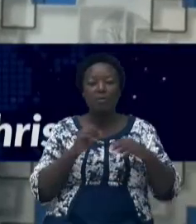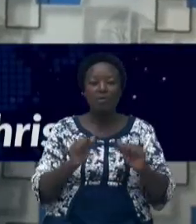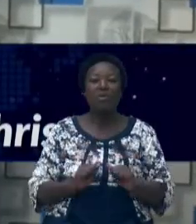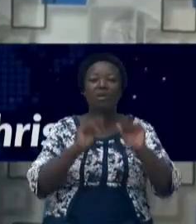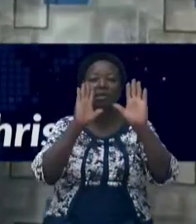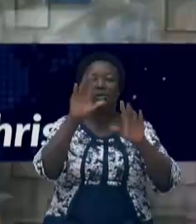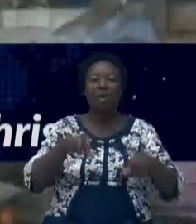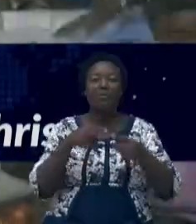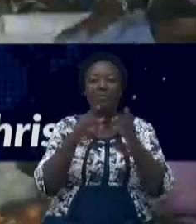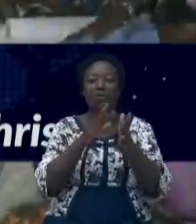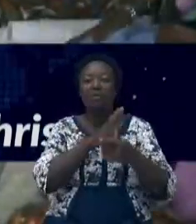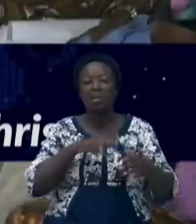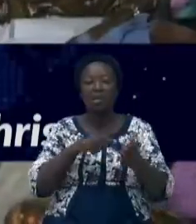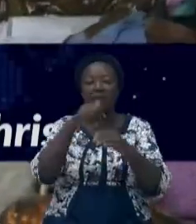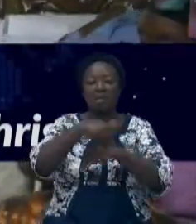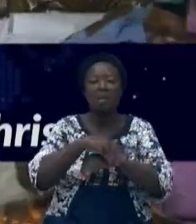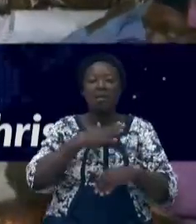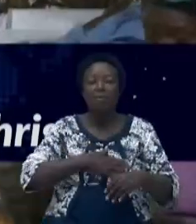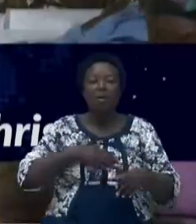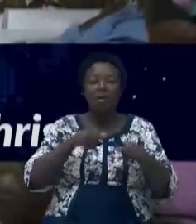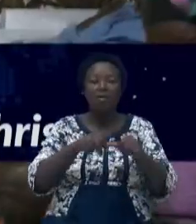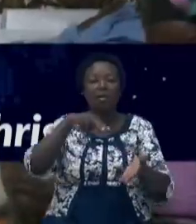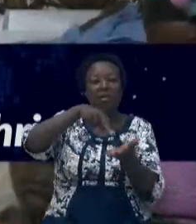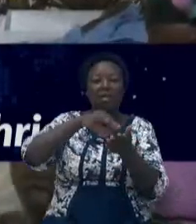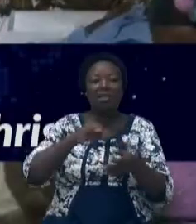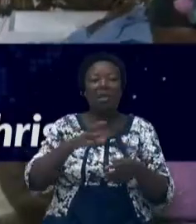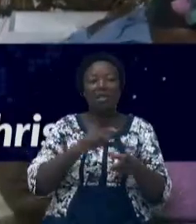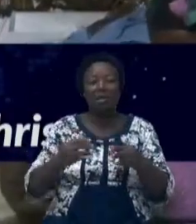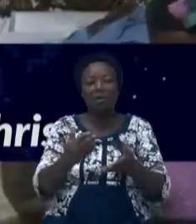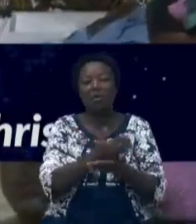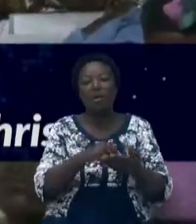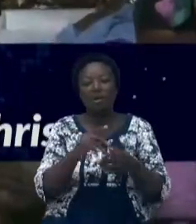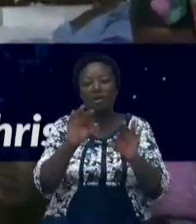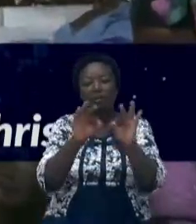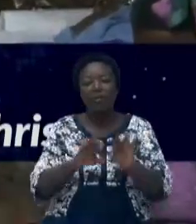cliquez sur le lien et remplissez le formulaire et renvoyés